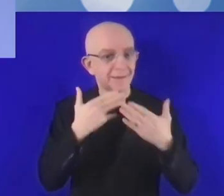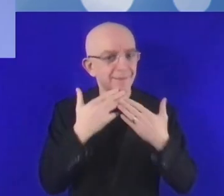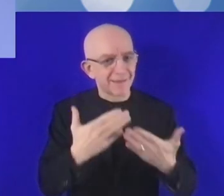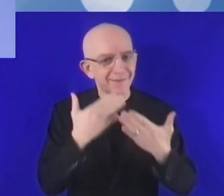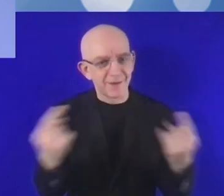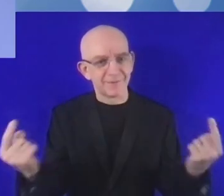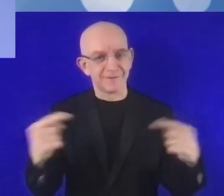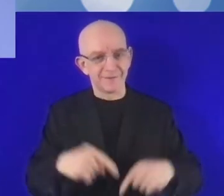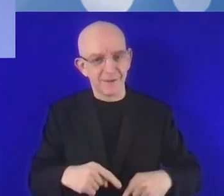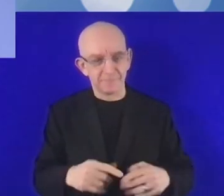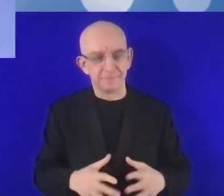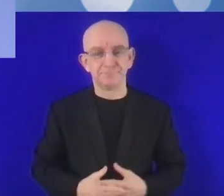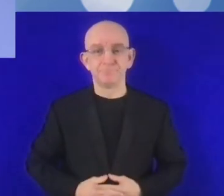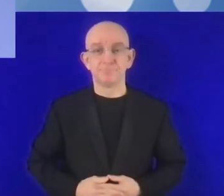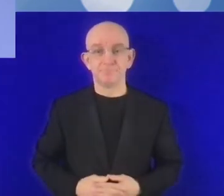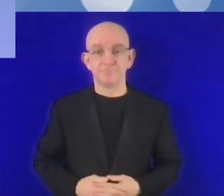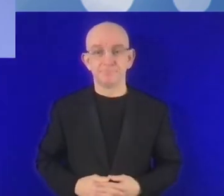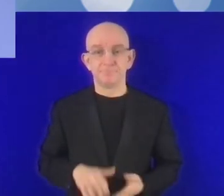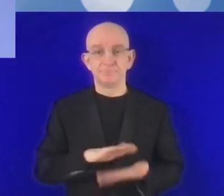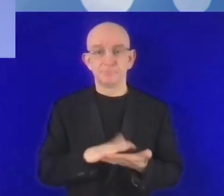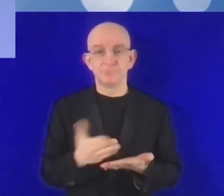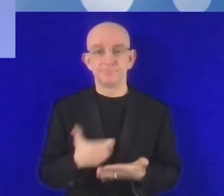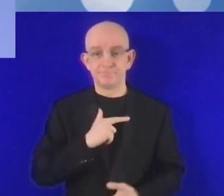Большое спасибо, Кшиштоф Шуберт.